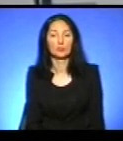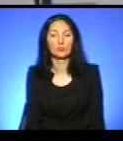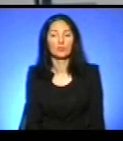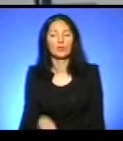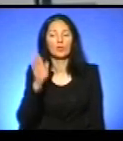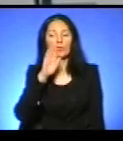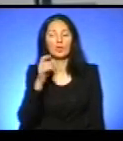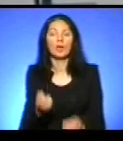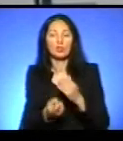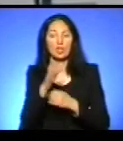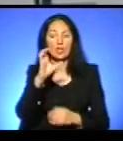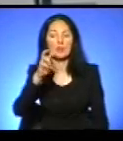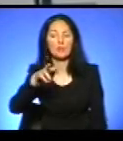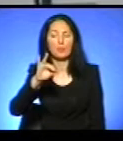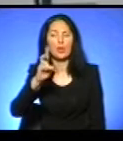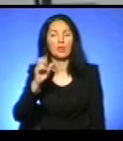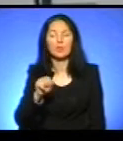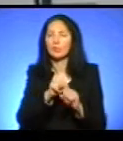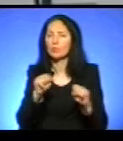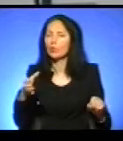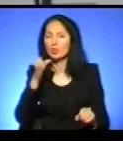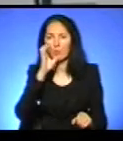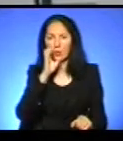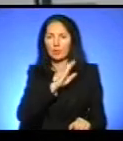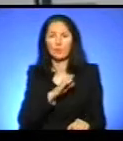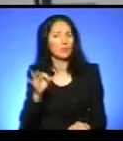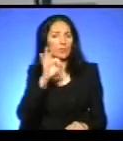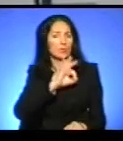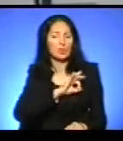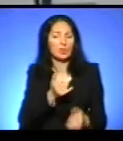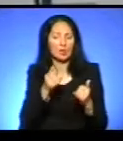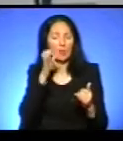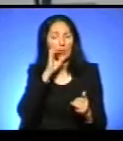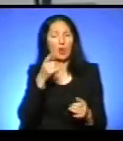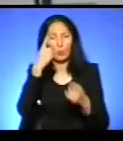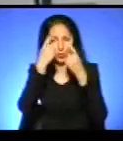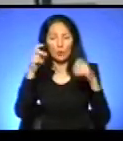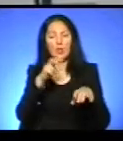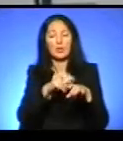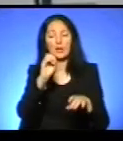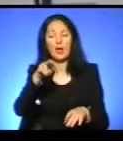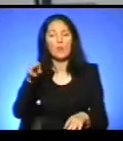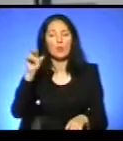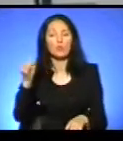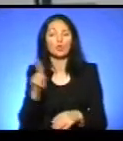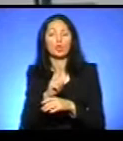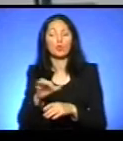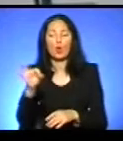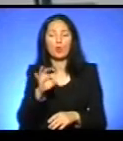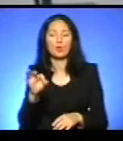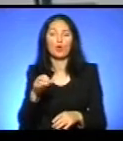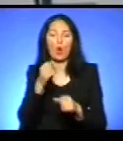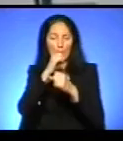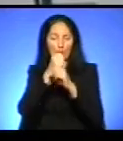Вода із джерела у Смиківцях непридатна для пиття. Про це повідомила лікар-епідеміолог Тернопільського обласного лабораторного центру